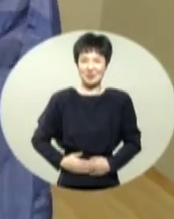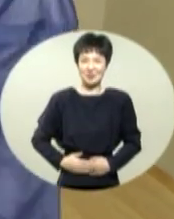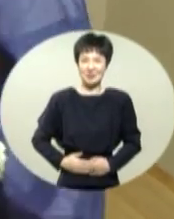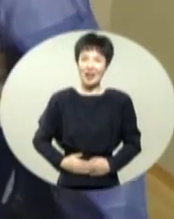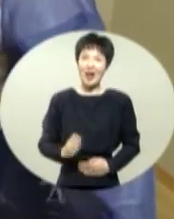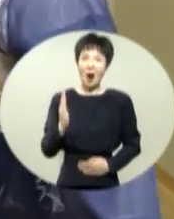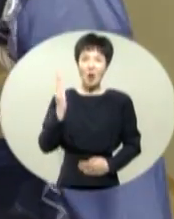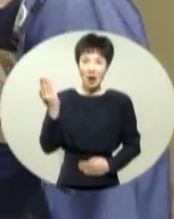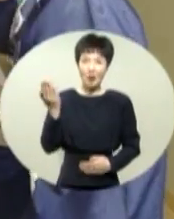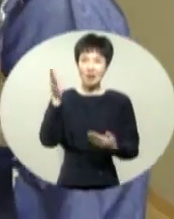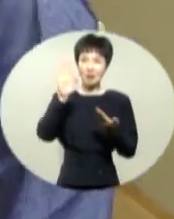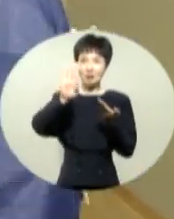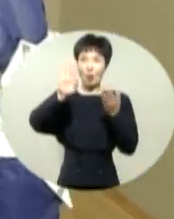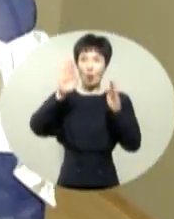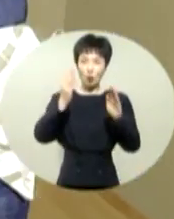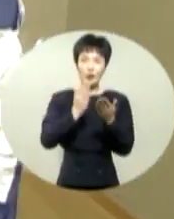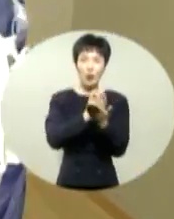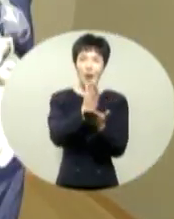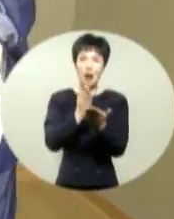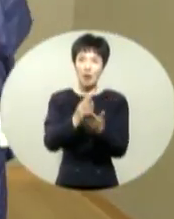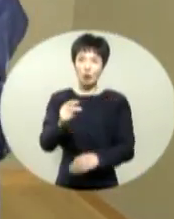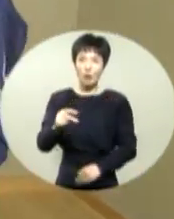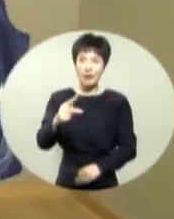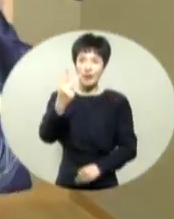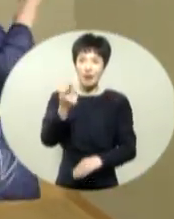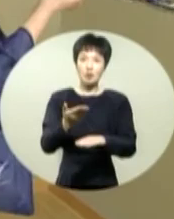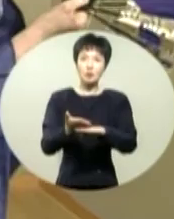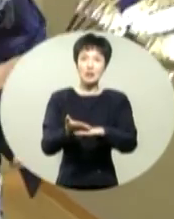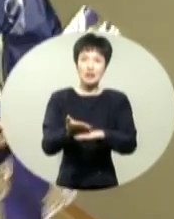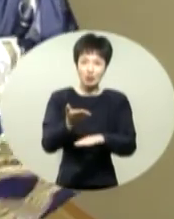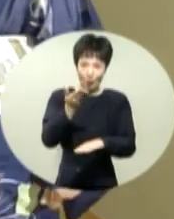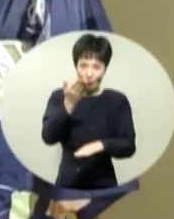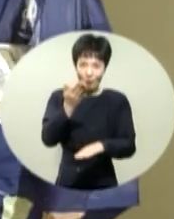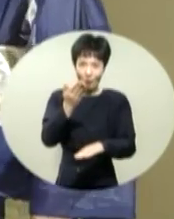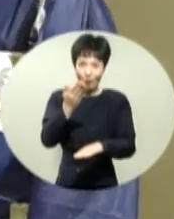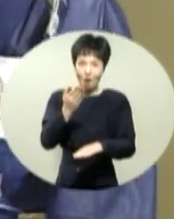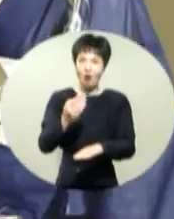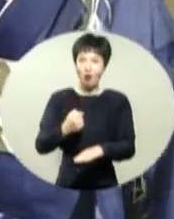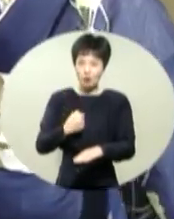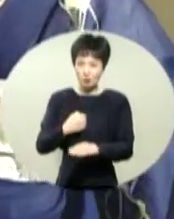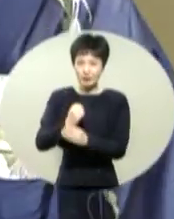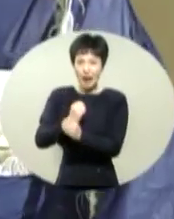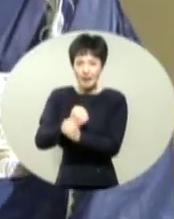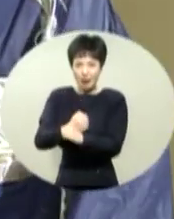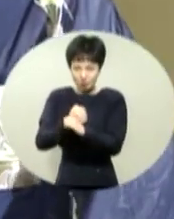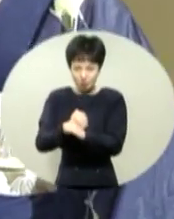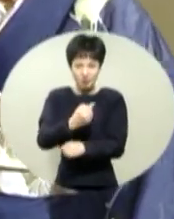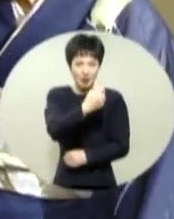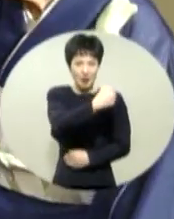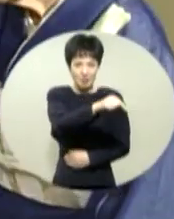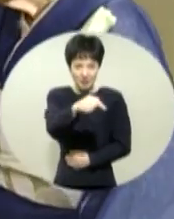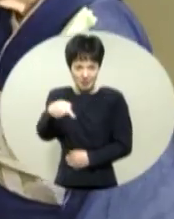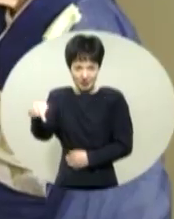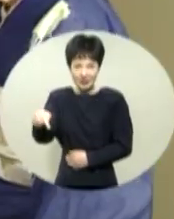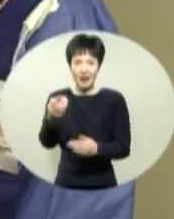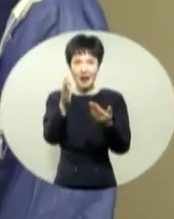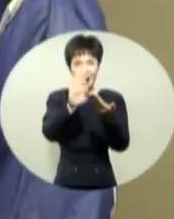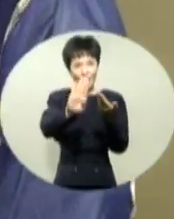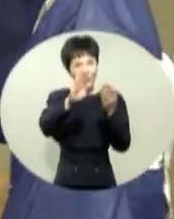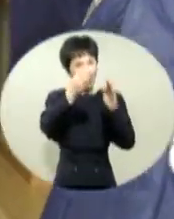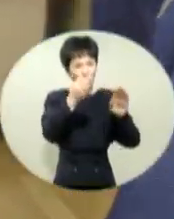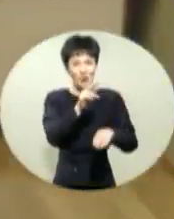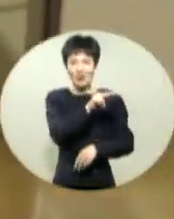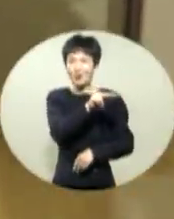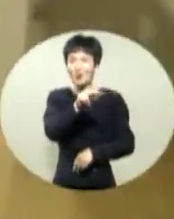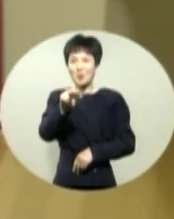小川さんの踊りのレパートリーは200以上。自分が考えた振り付けでみんなが踊ってくれるのが何よりの楽しみ